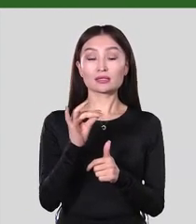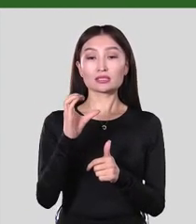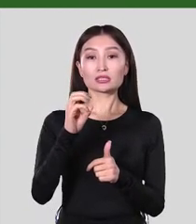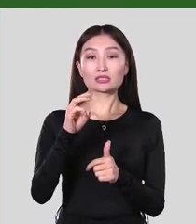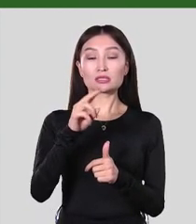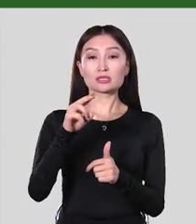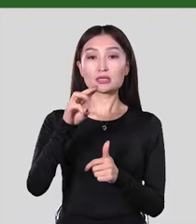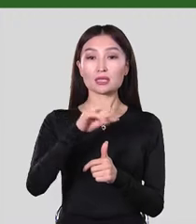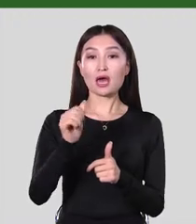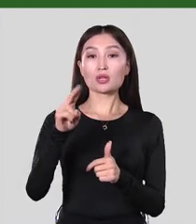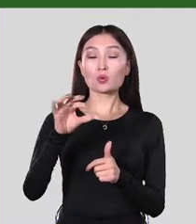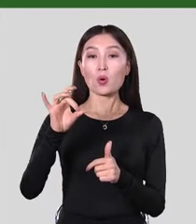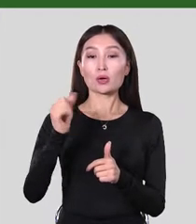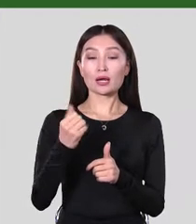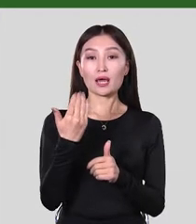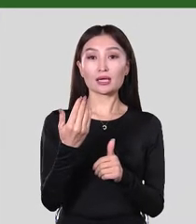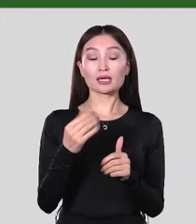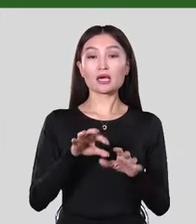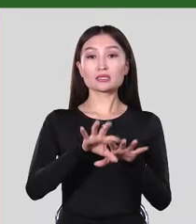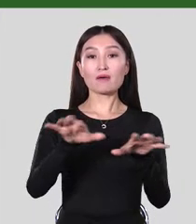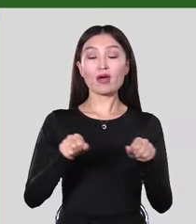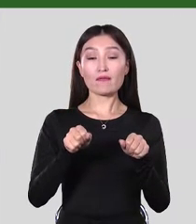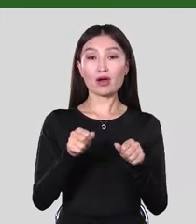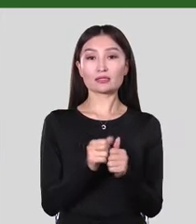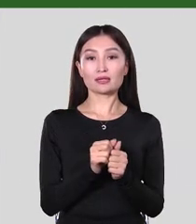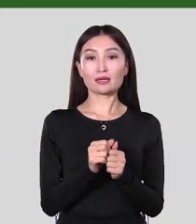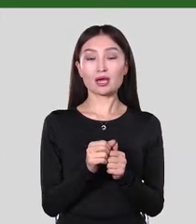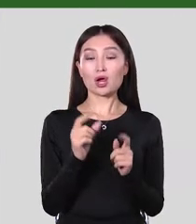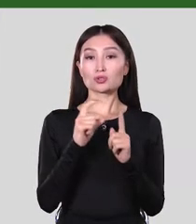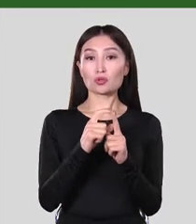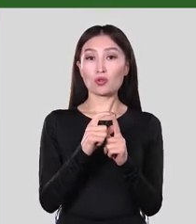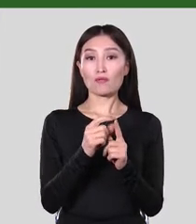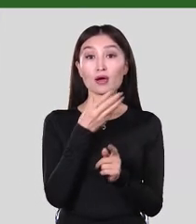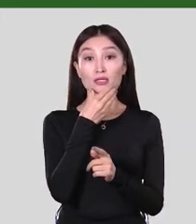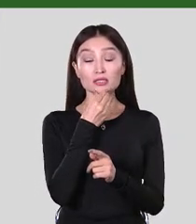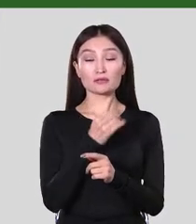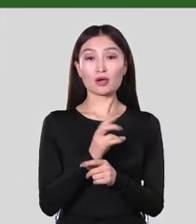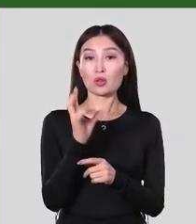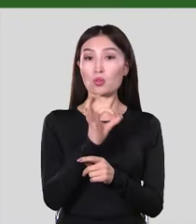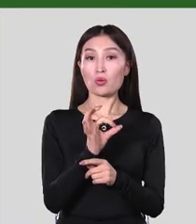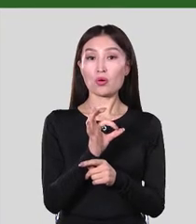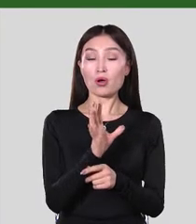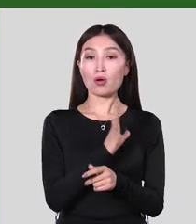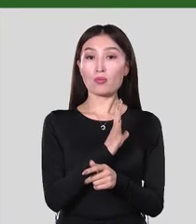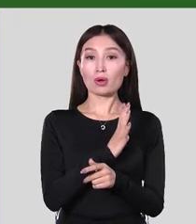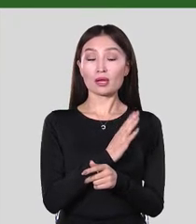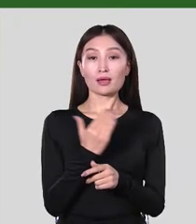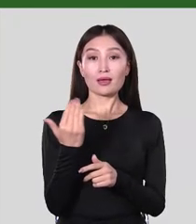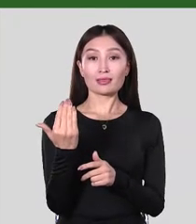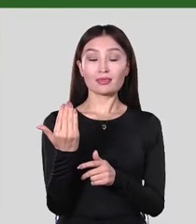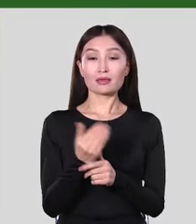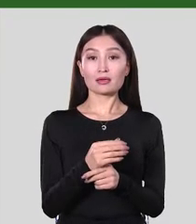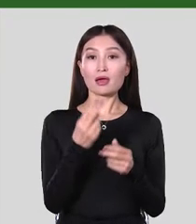что в переводе с испанского означает «завоеватели». Слово, конечно, красивое, но были конкистадоры